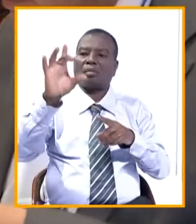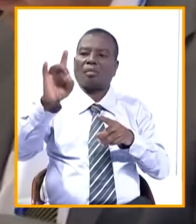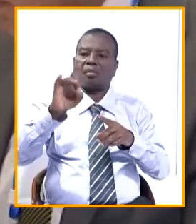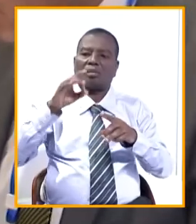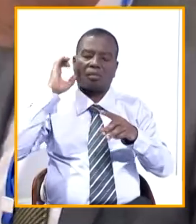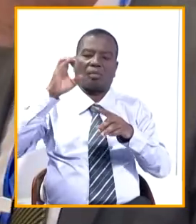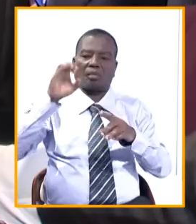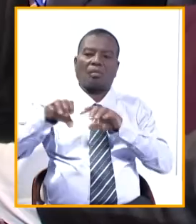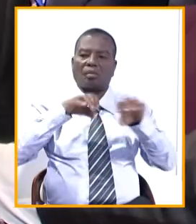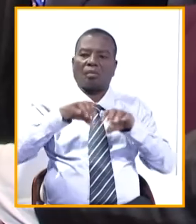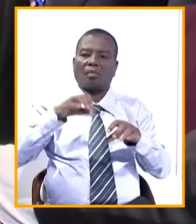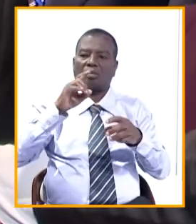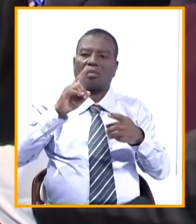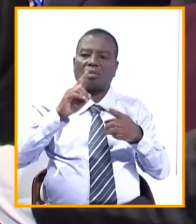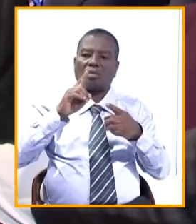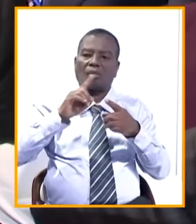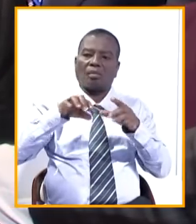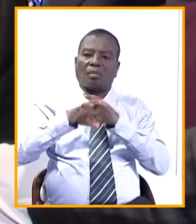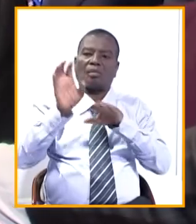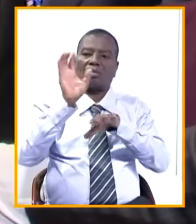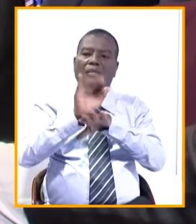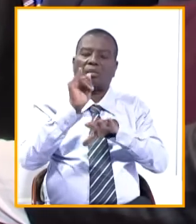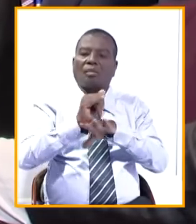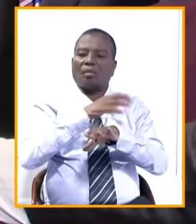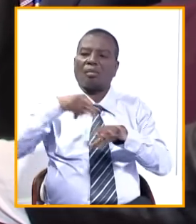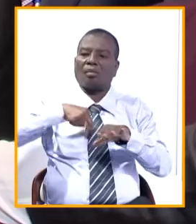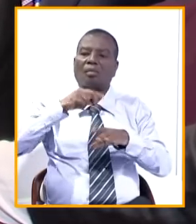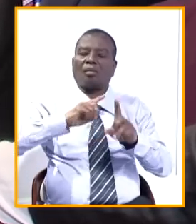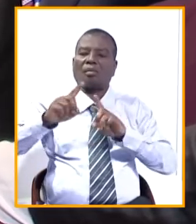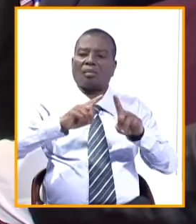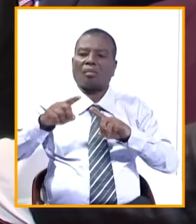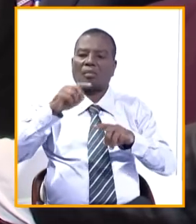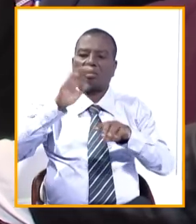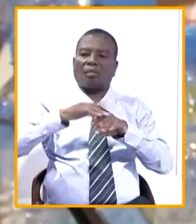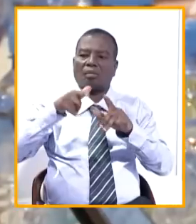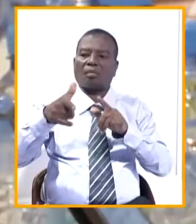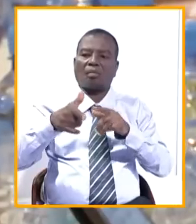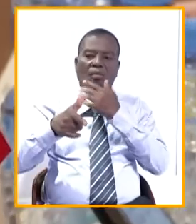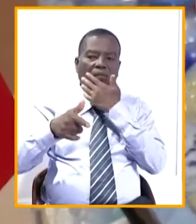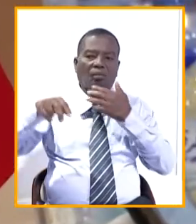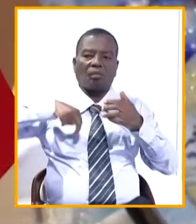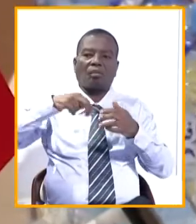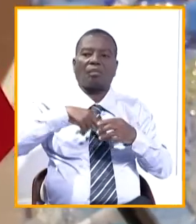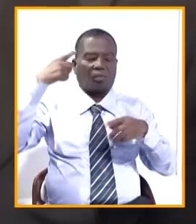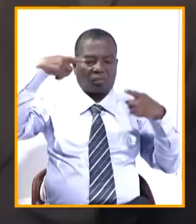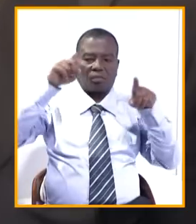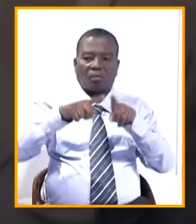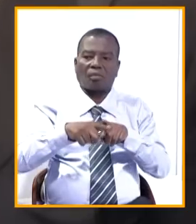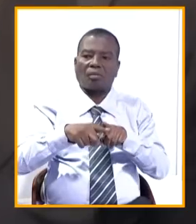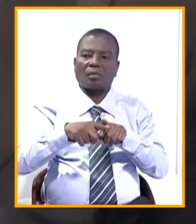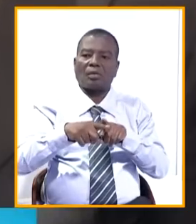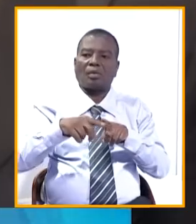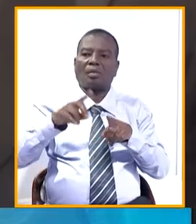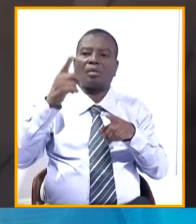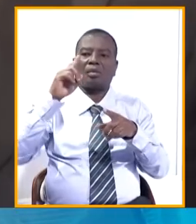se tenir au Côte d'Ivoire et nous avons échangé à ce sujet. Nous avons convenu,